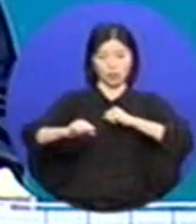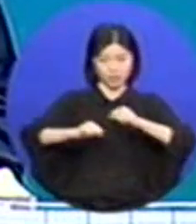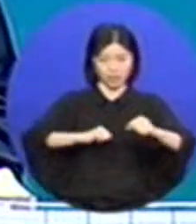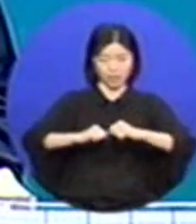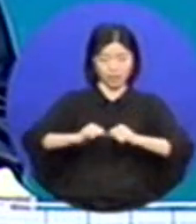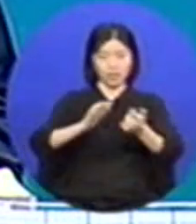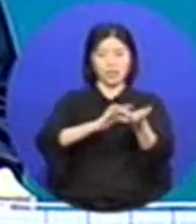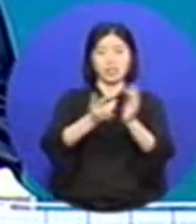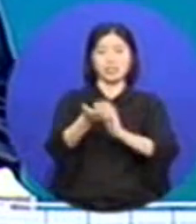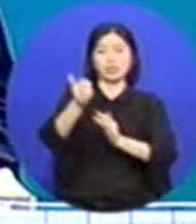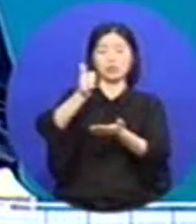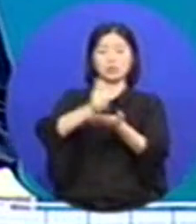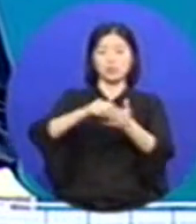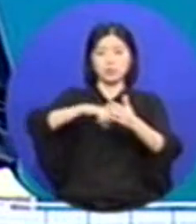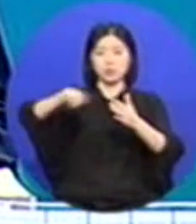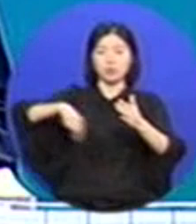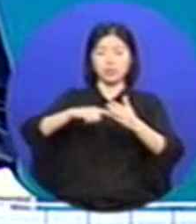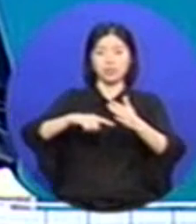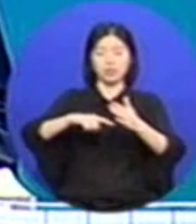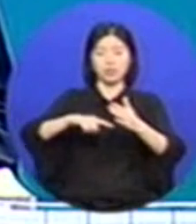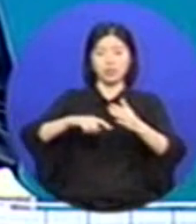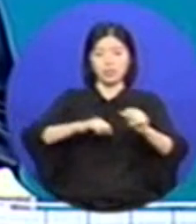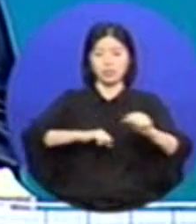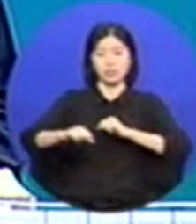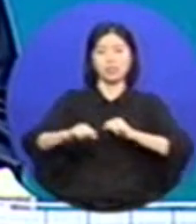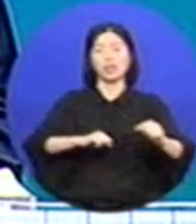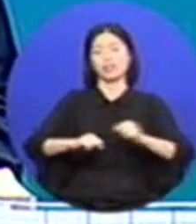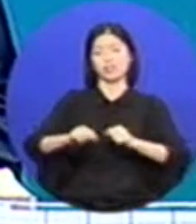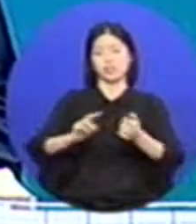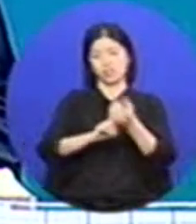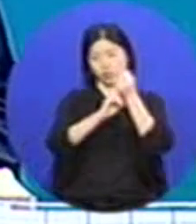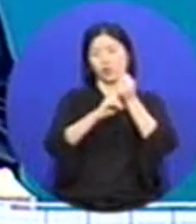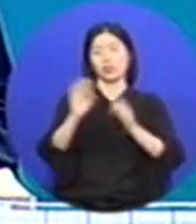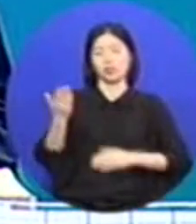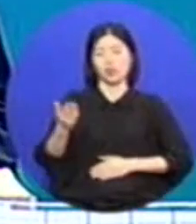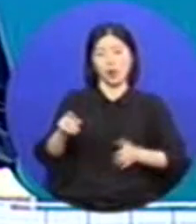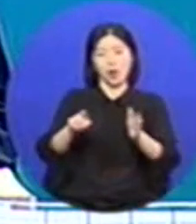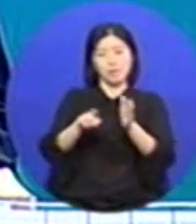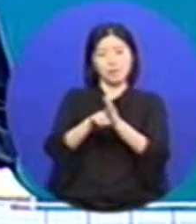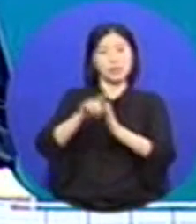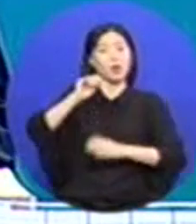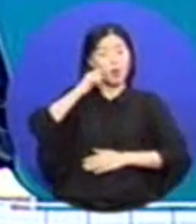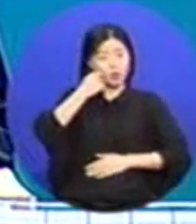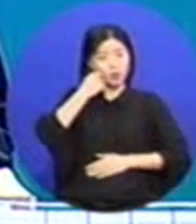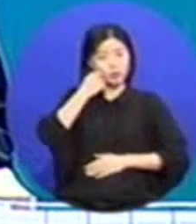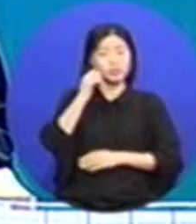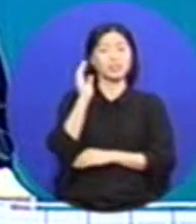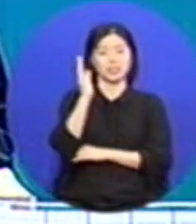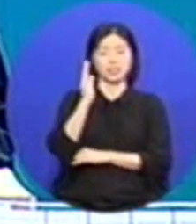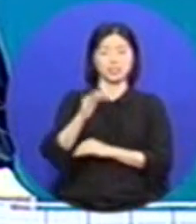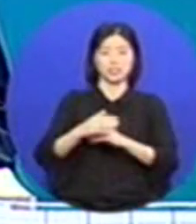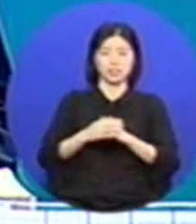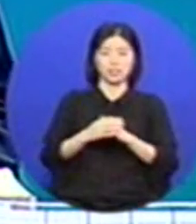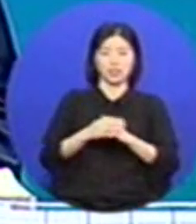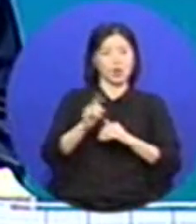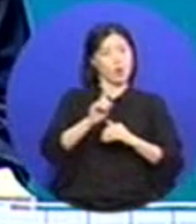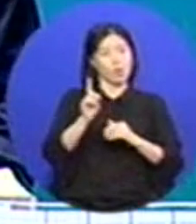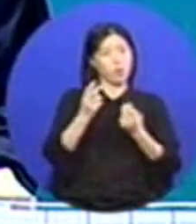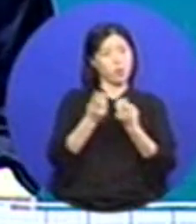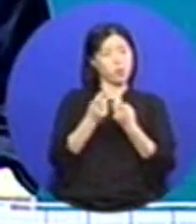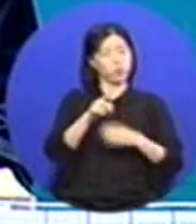예수님 안에서 일어나는 기적 이에요 믿어지지 않는 이야기죠 어떻게 그럴 수 있을까